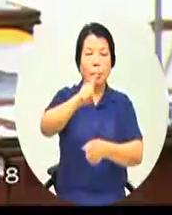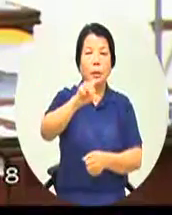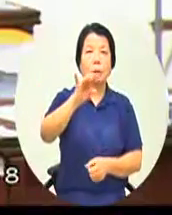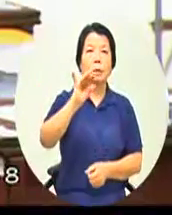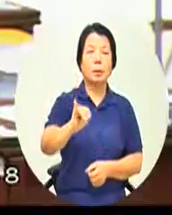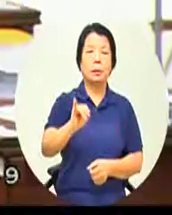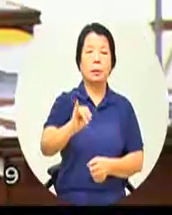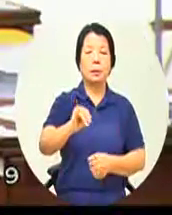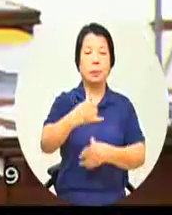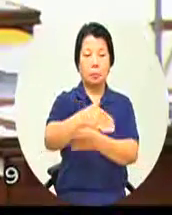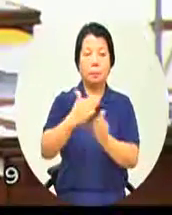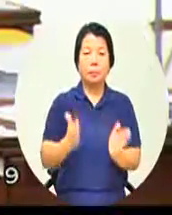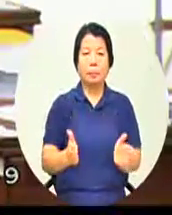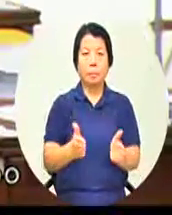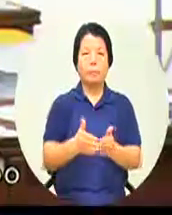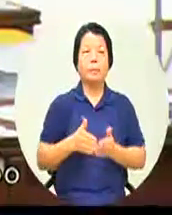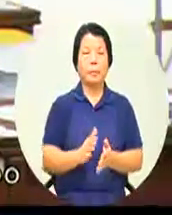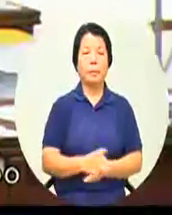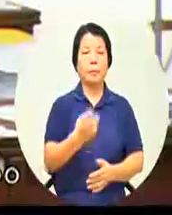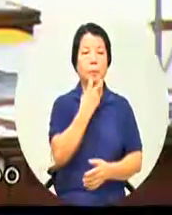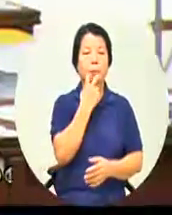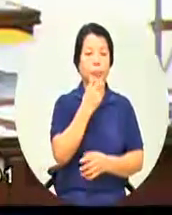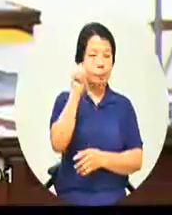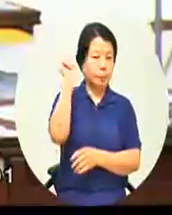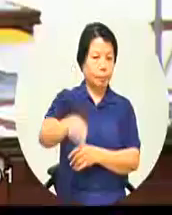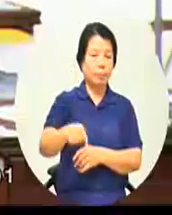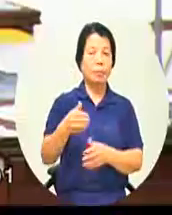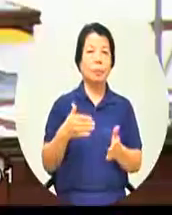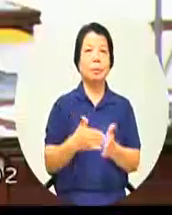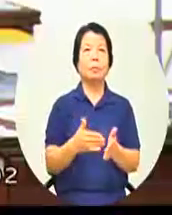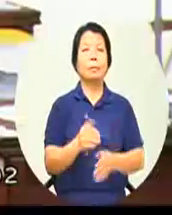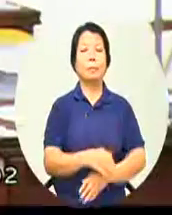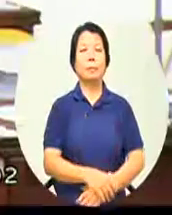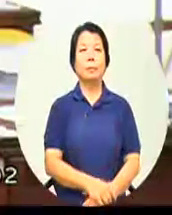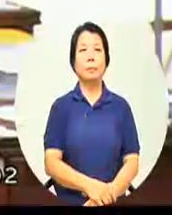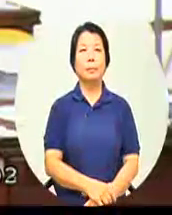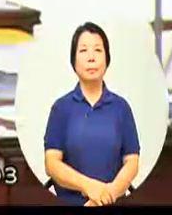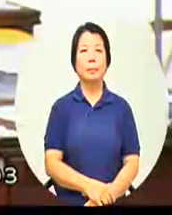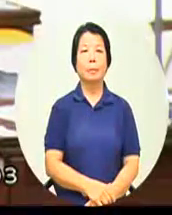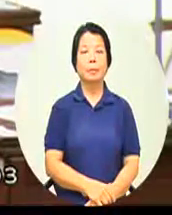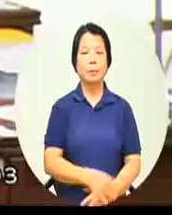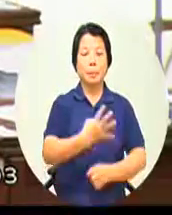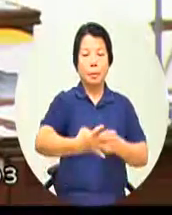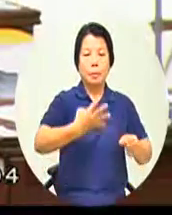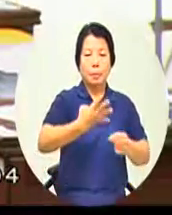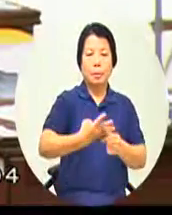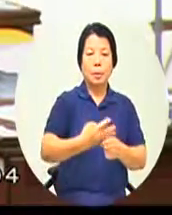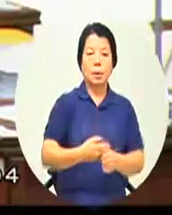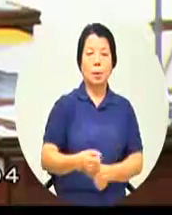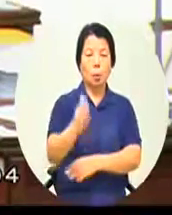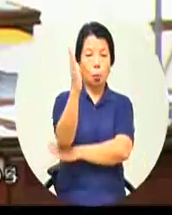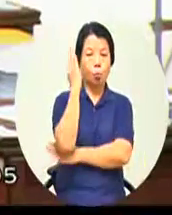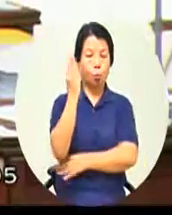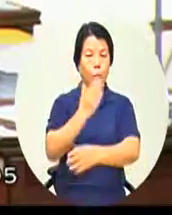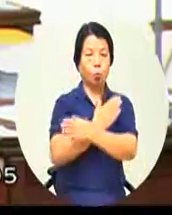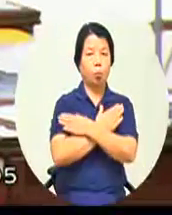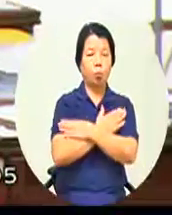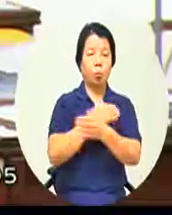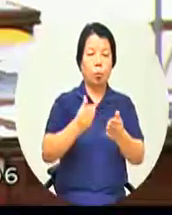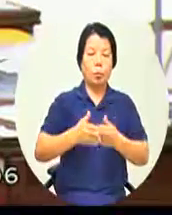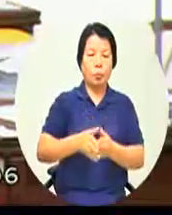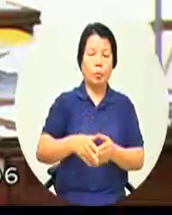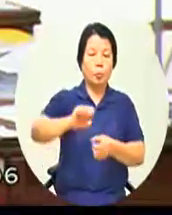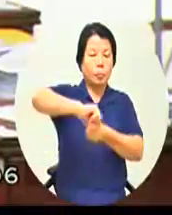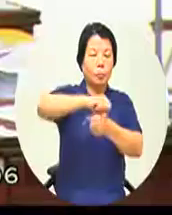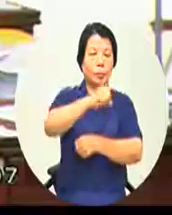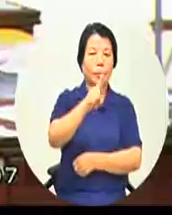板定，已经那个决定了，对不对？吼，四年内建设公共幼儿园，对不对？1000班嘛，吼，